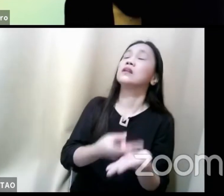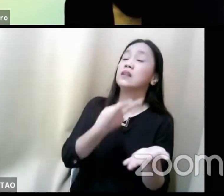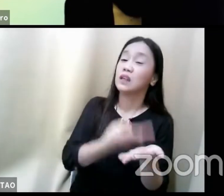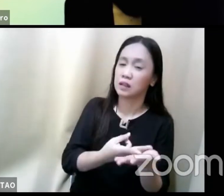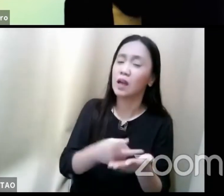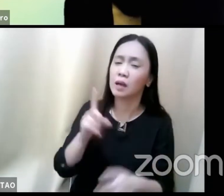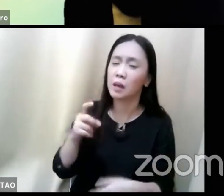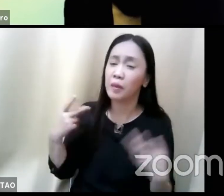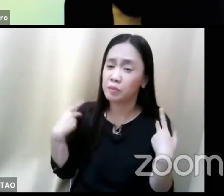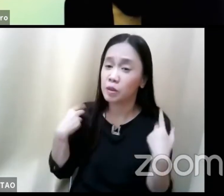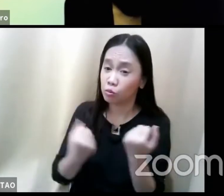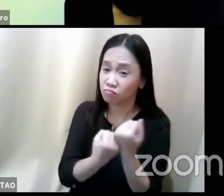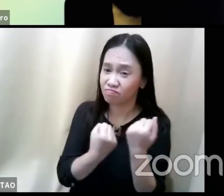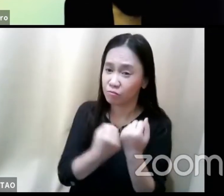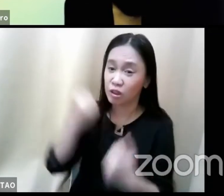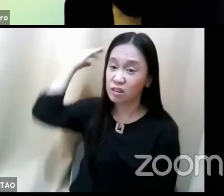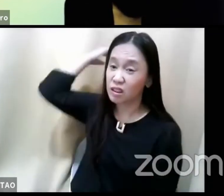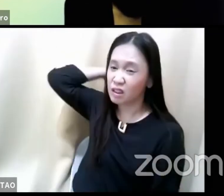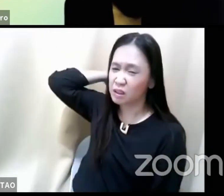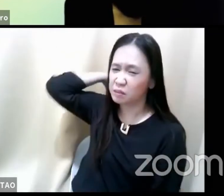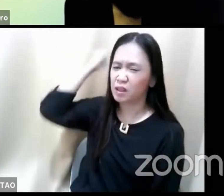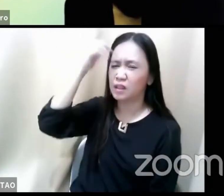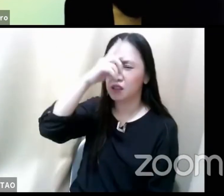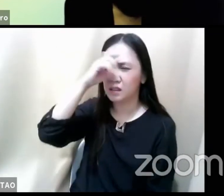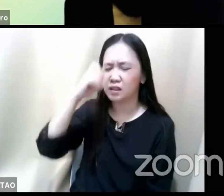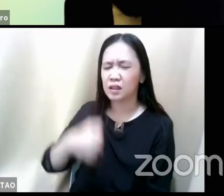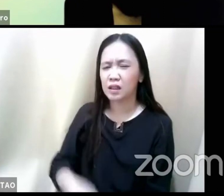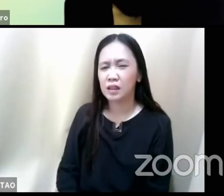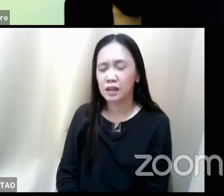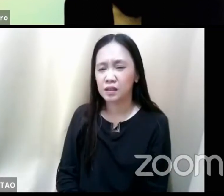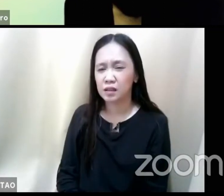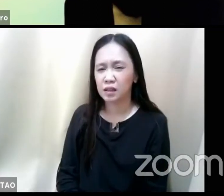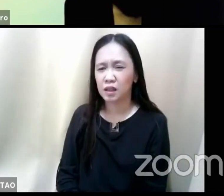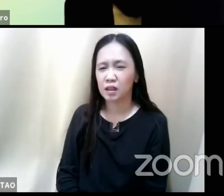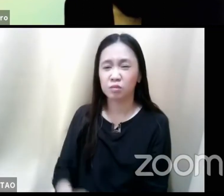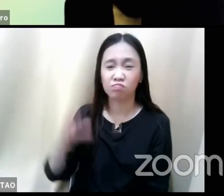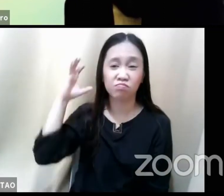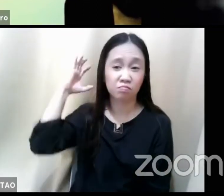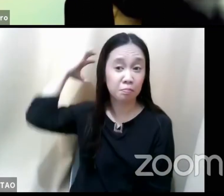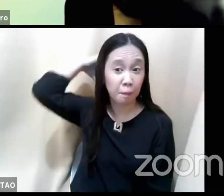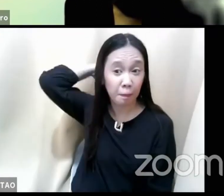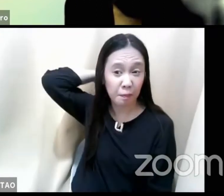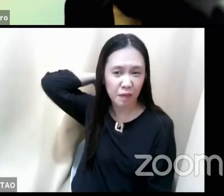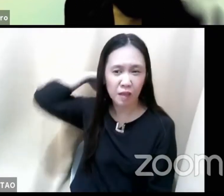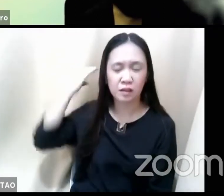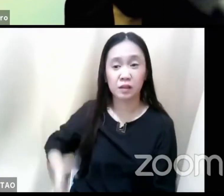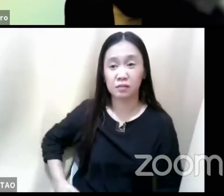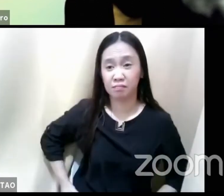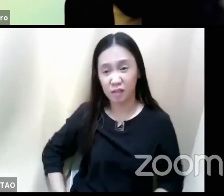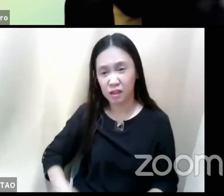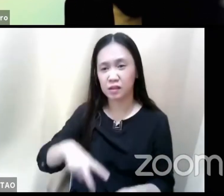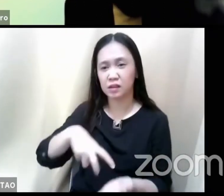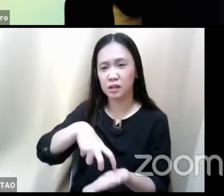pa sa ilalim. Kasi may stretch yung ligament niya or muscle niya sa hips, sa knee,